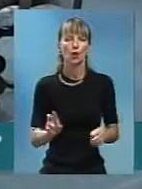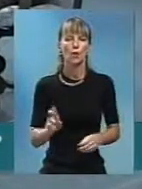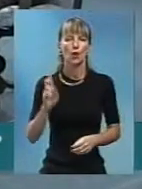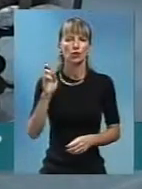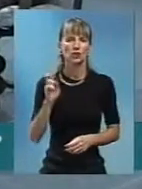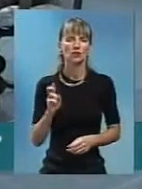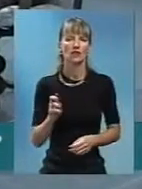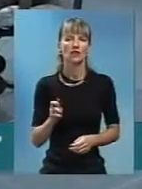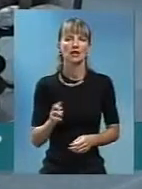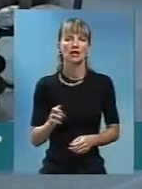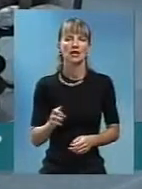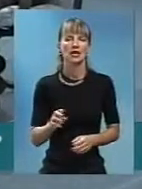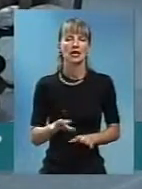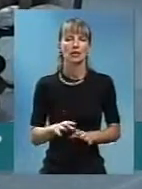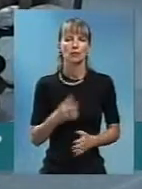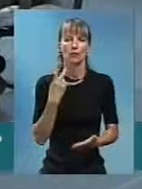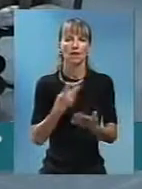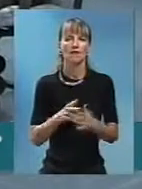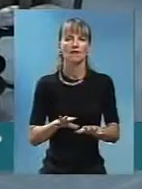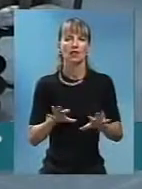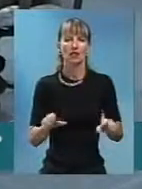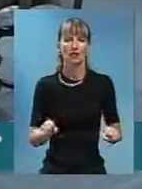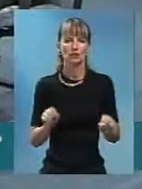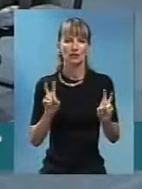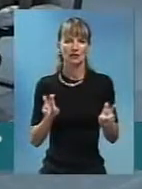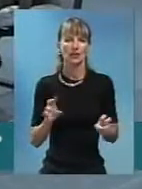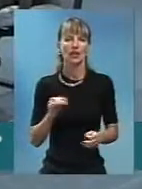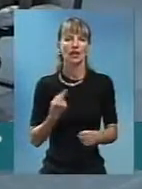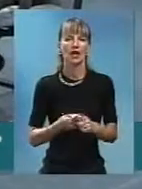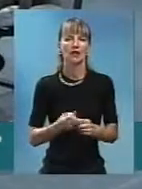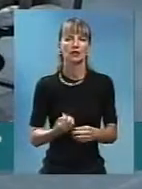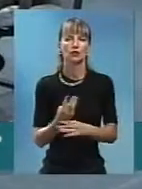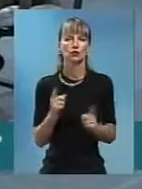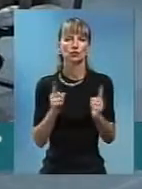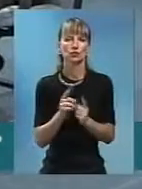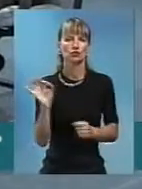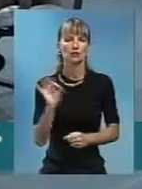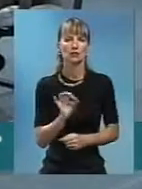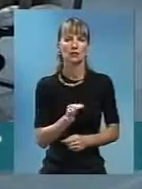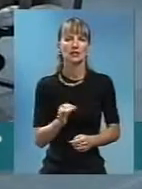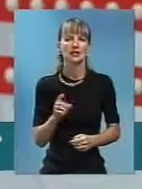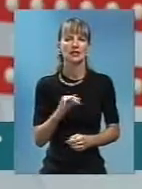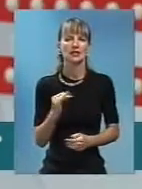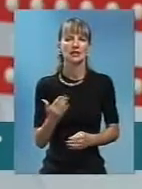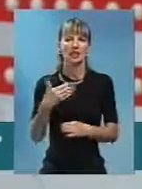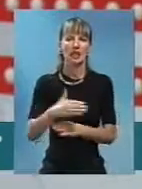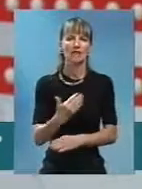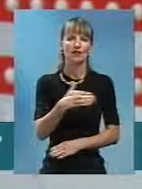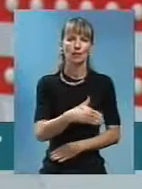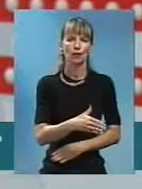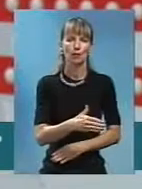божественний, символ влади. І дуже часто цей тризуб на монетах зустрічається з дельфіном